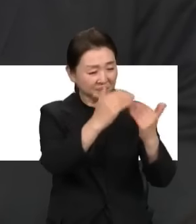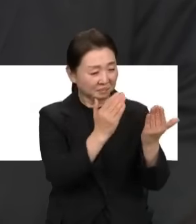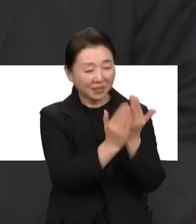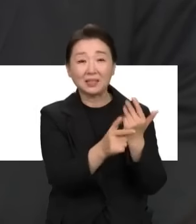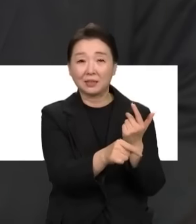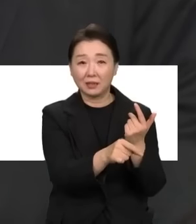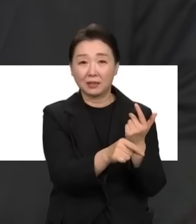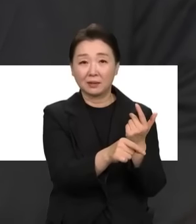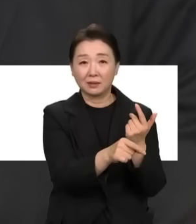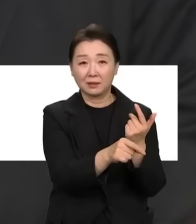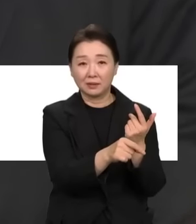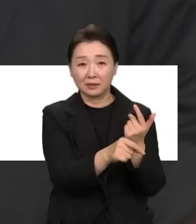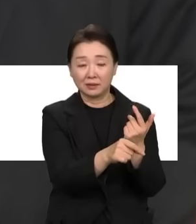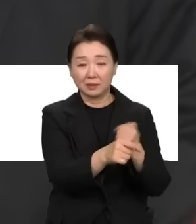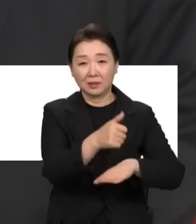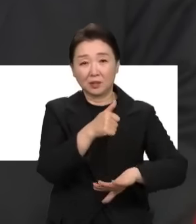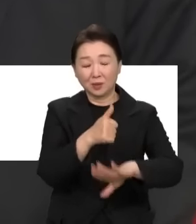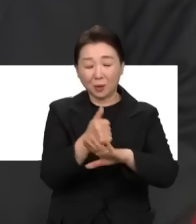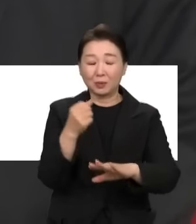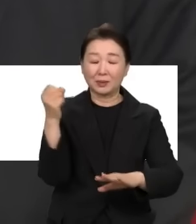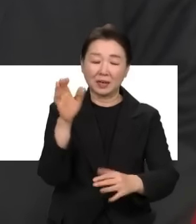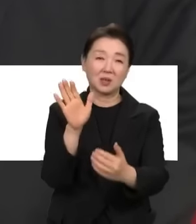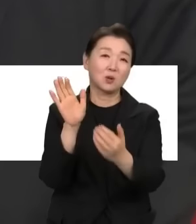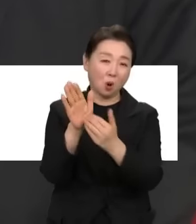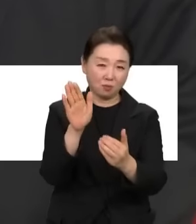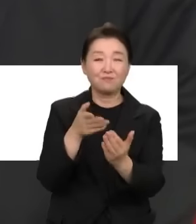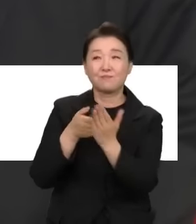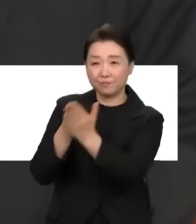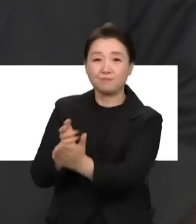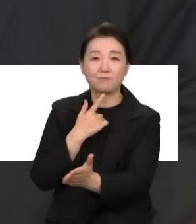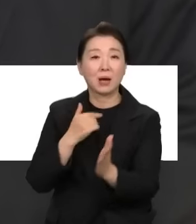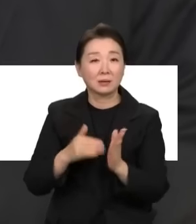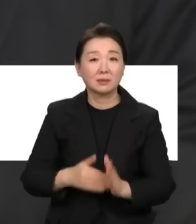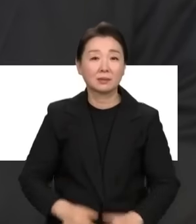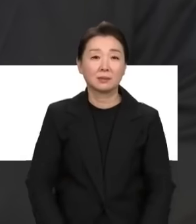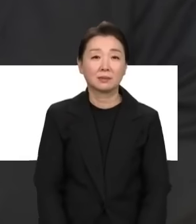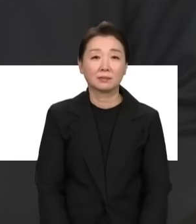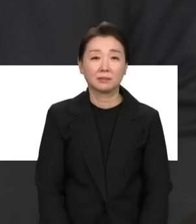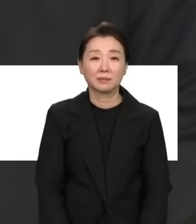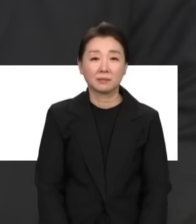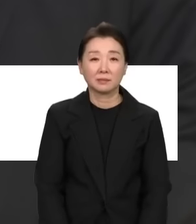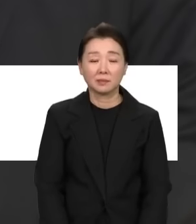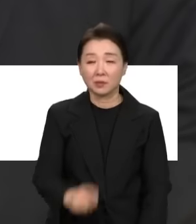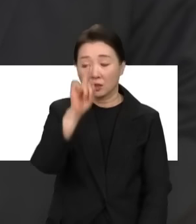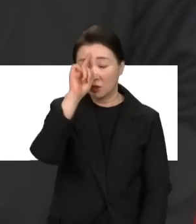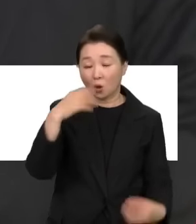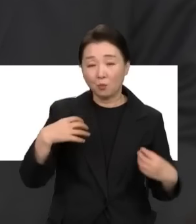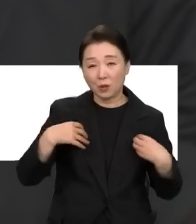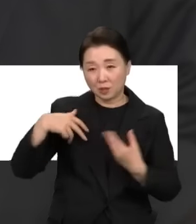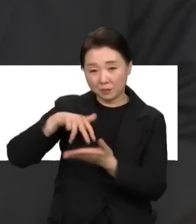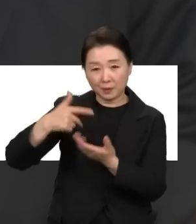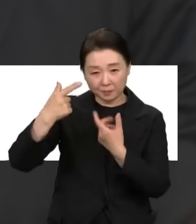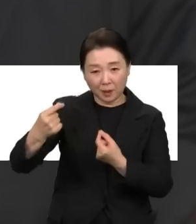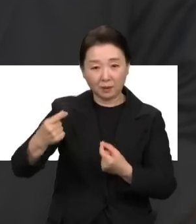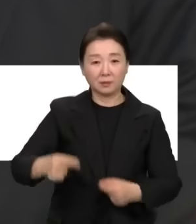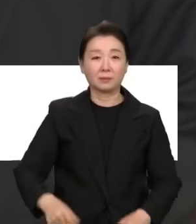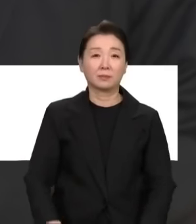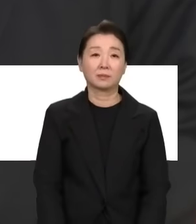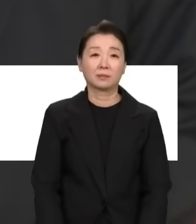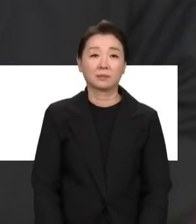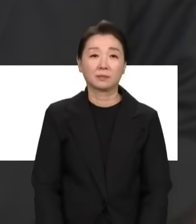때문에 제의 요구 행사를 건의를 드렸고 아마 정부에서도 같은 판단을 한 것 아닌가